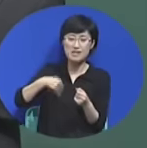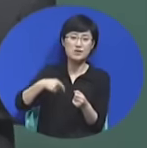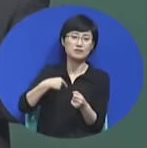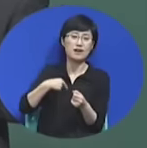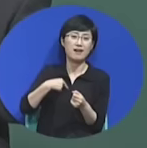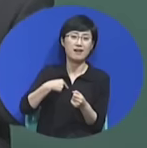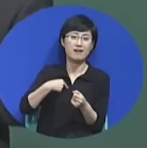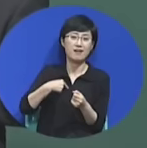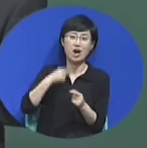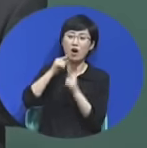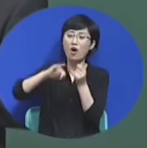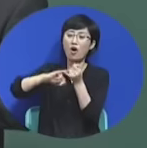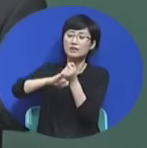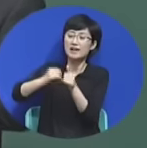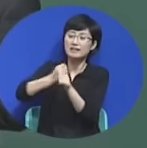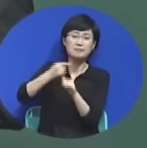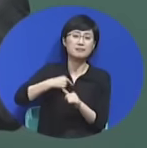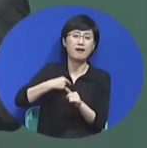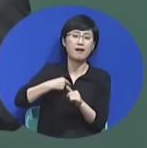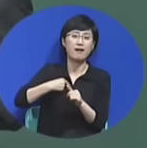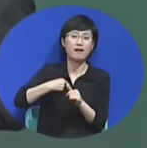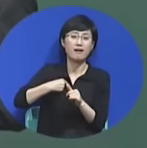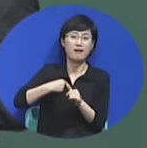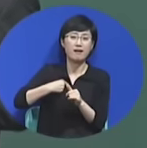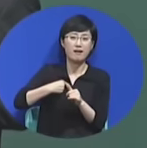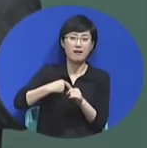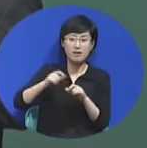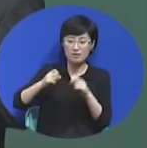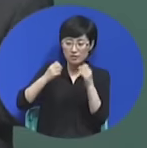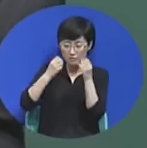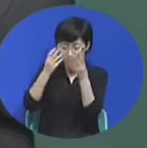예, 하나님의 언약 백성인 내가 막 살아나기 시작하는 거예요.